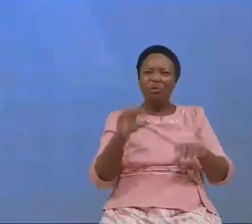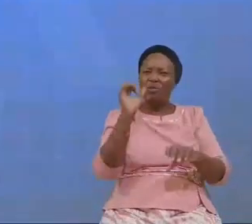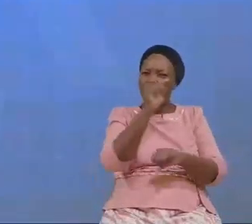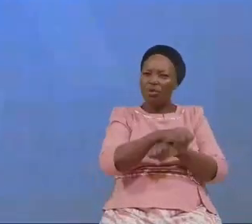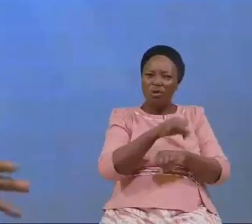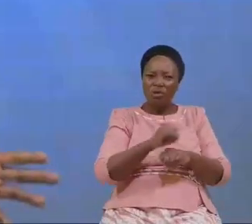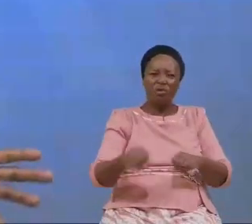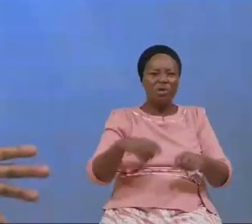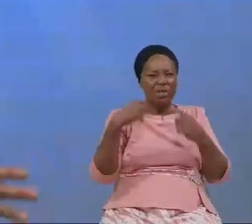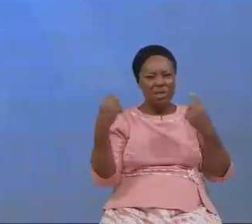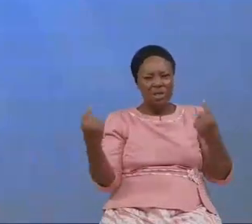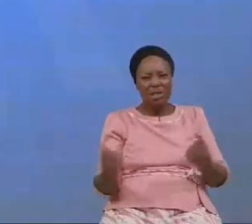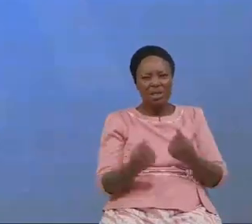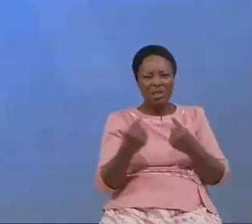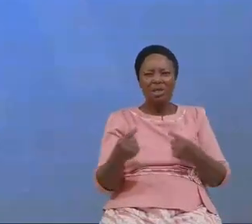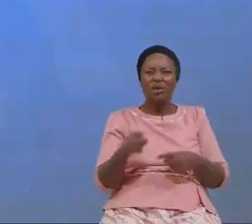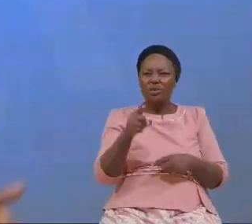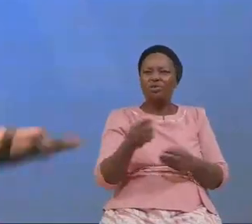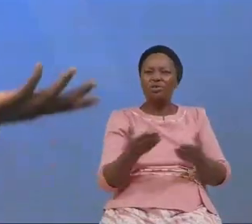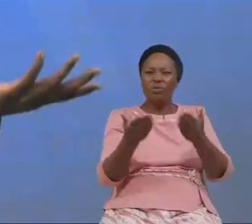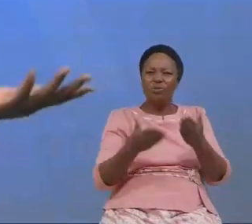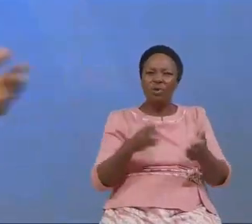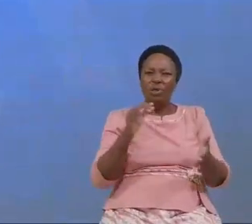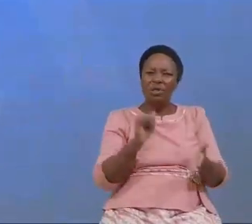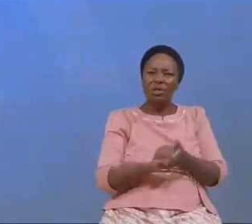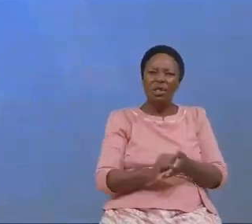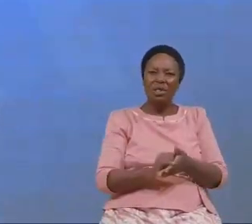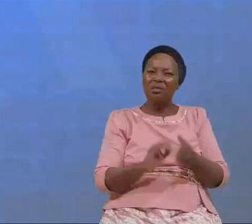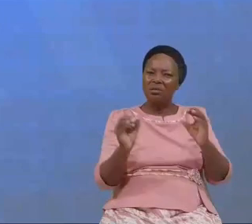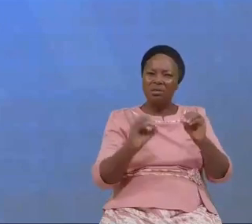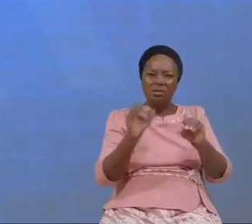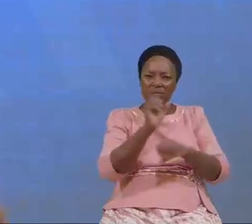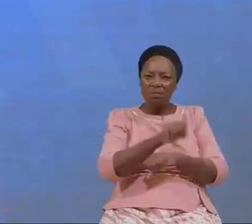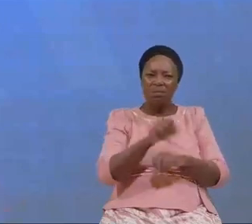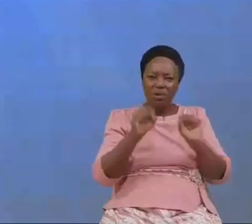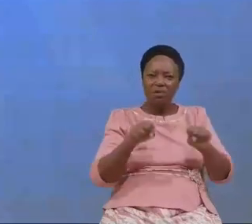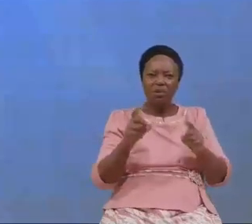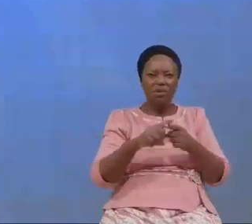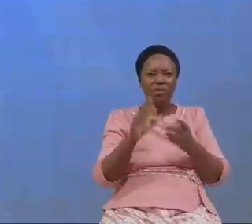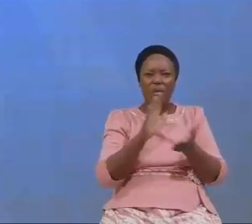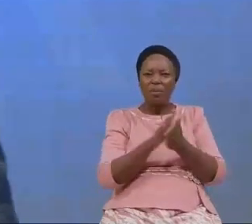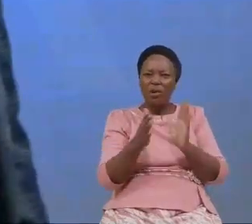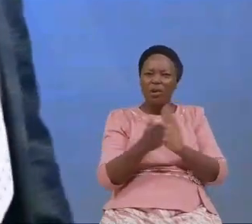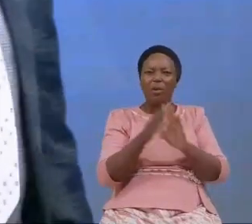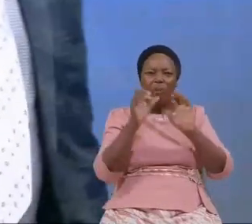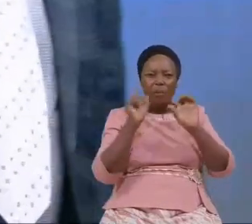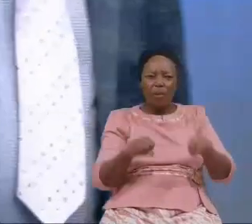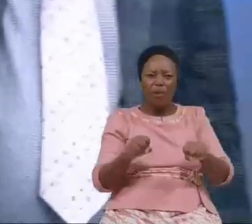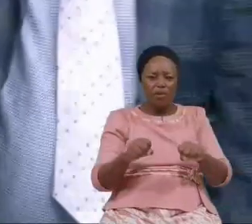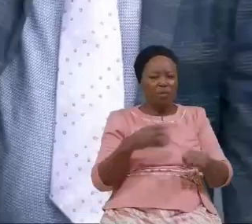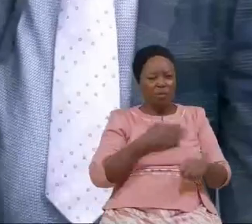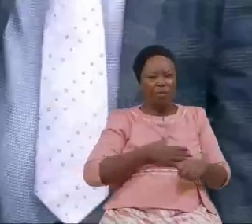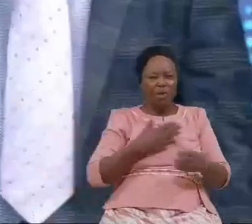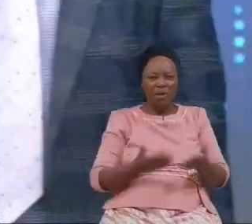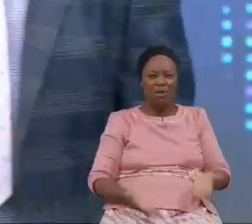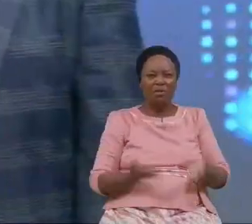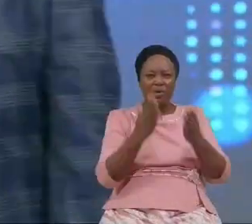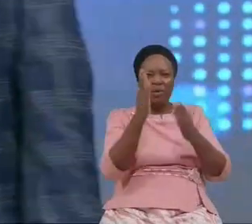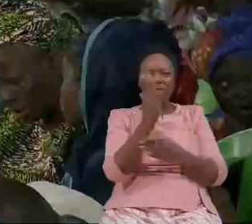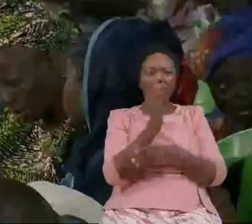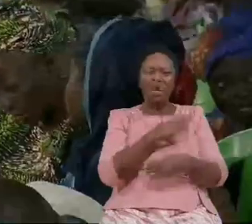tu veux vaincre tu veux que c'est impossible de 20 possible et